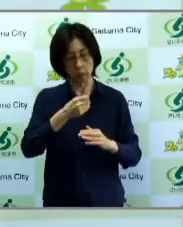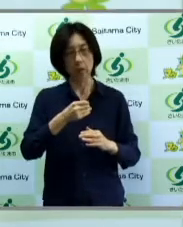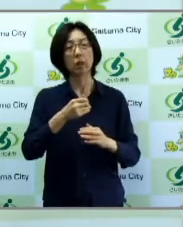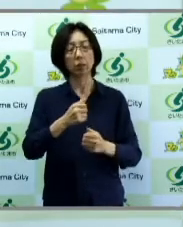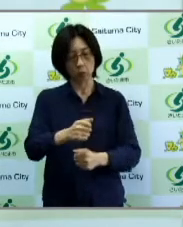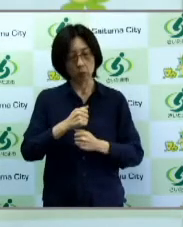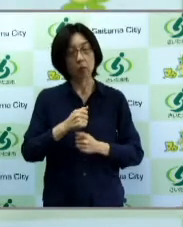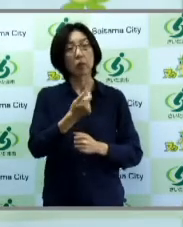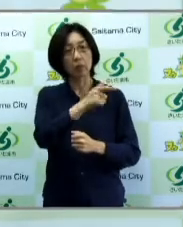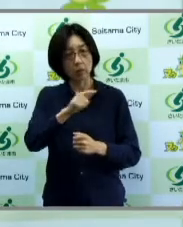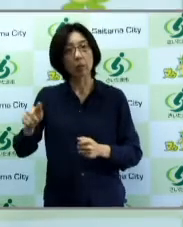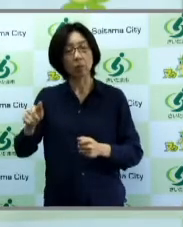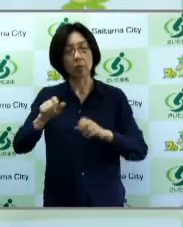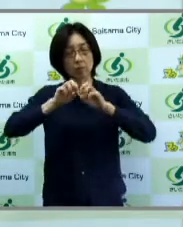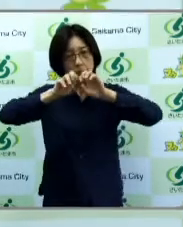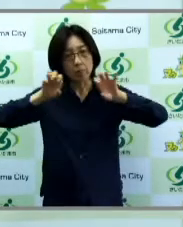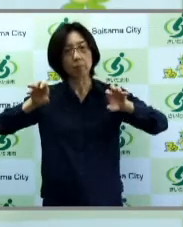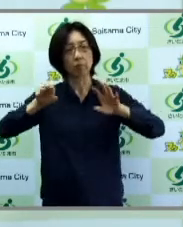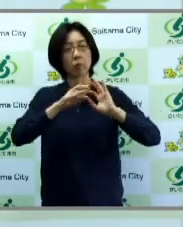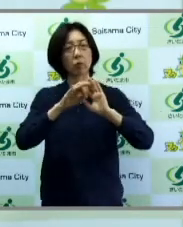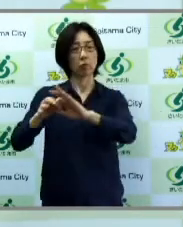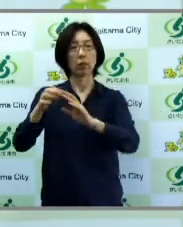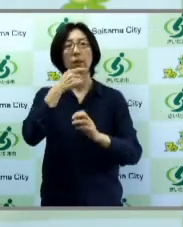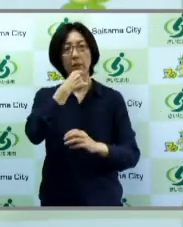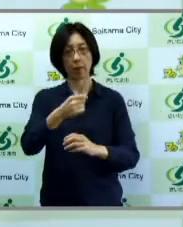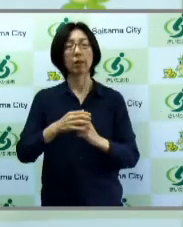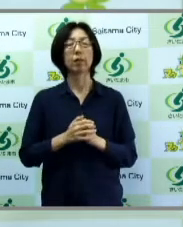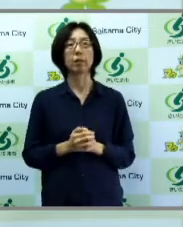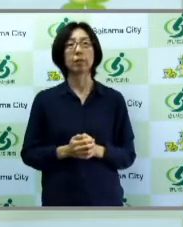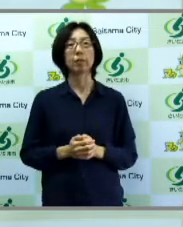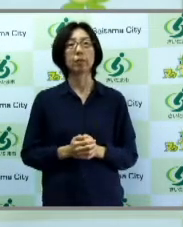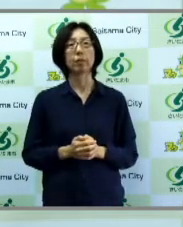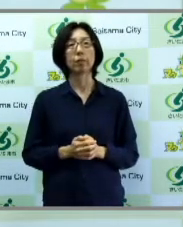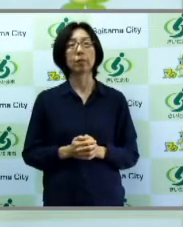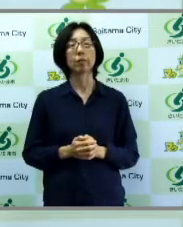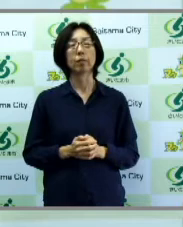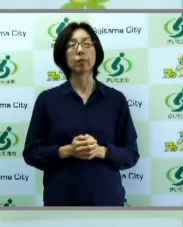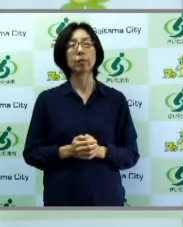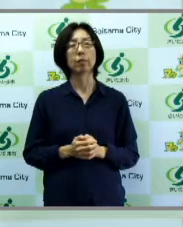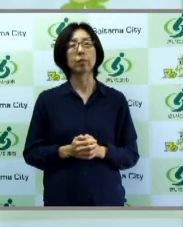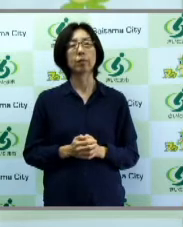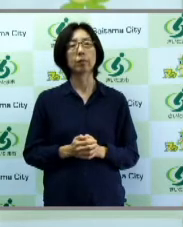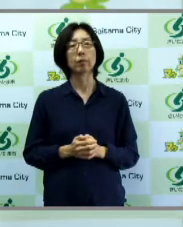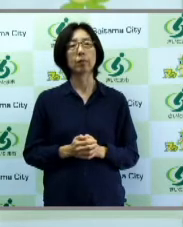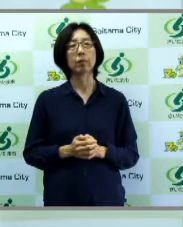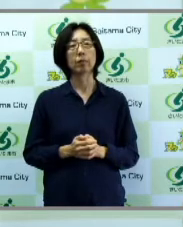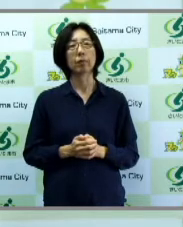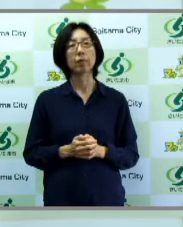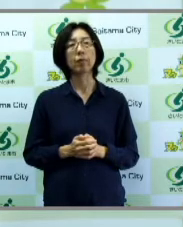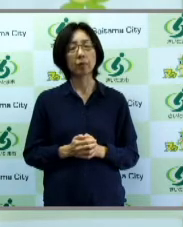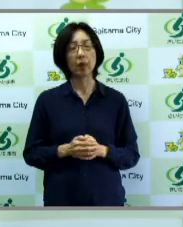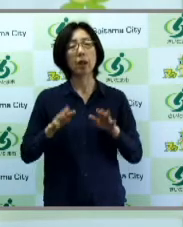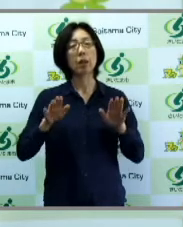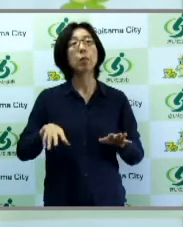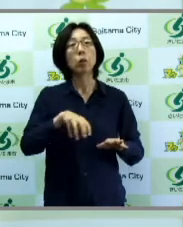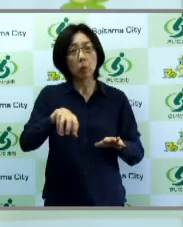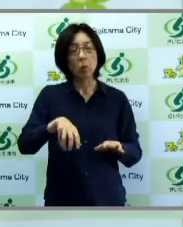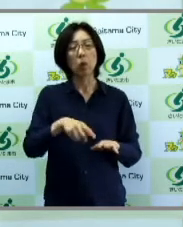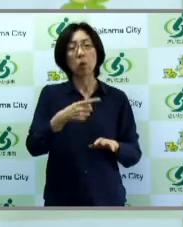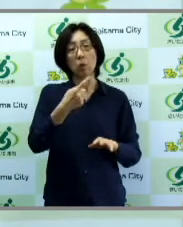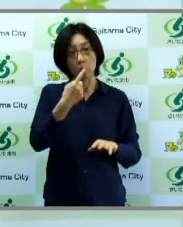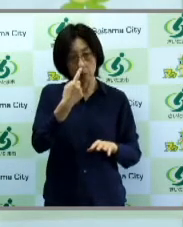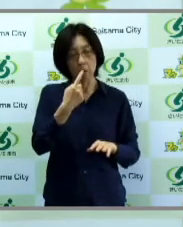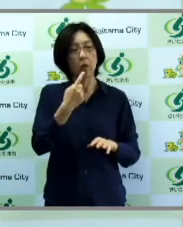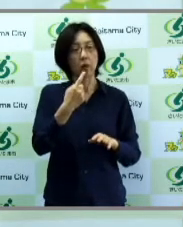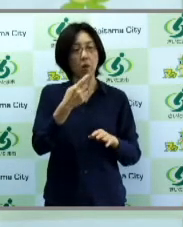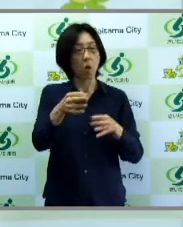やっていくということでございます。現時点では個別に県警もあってその状況を確認をしていくということについては、